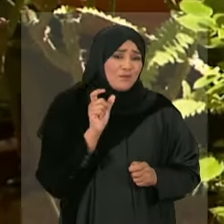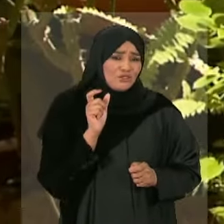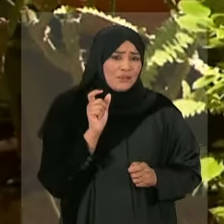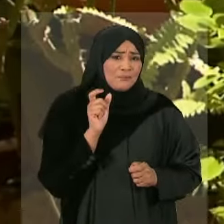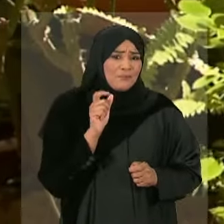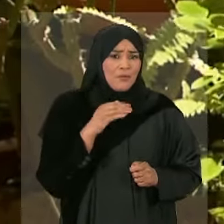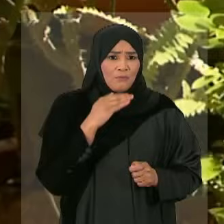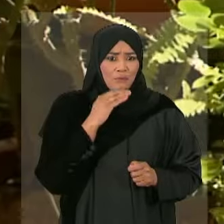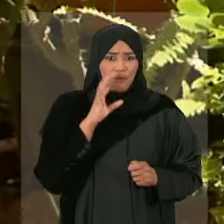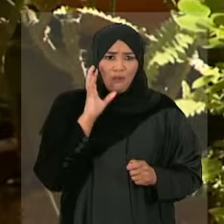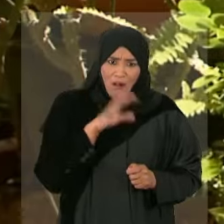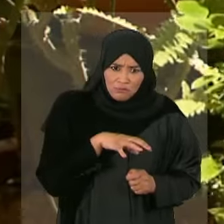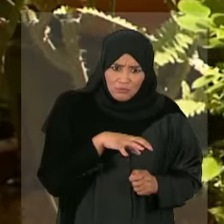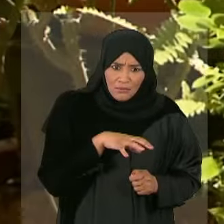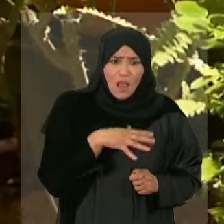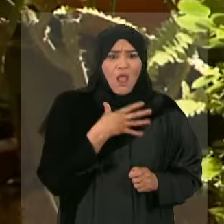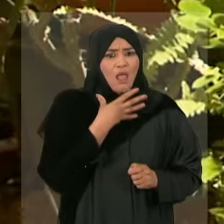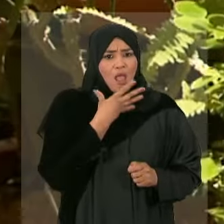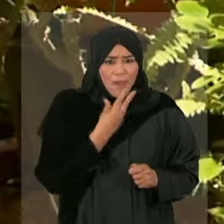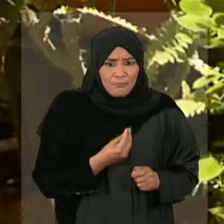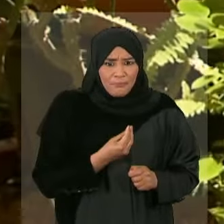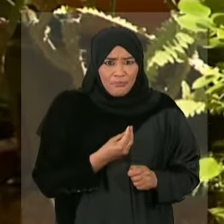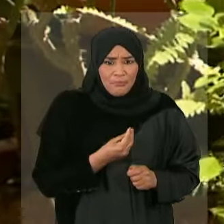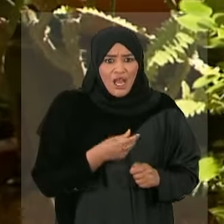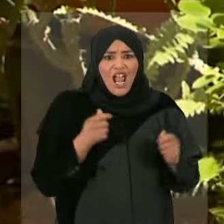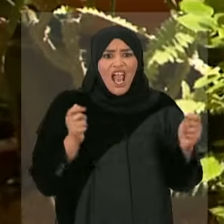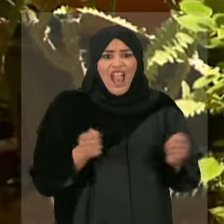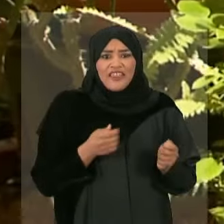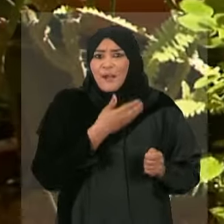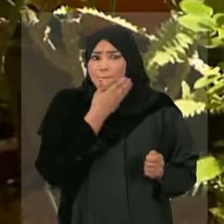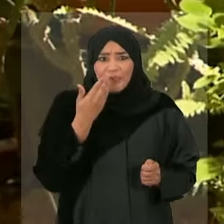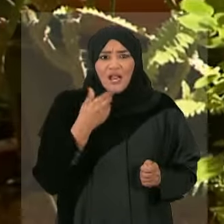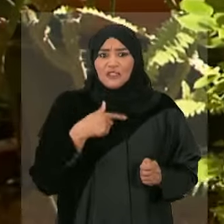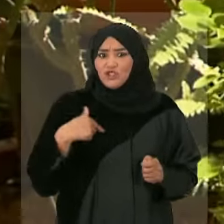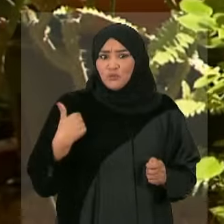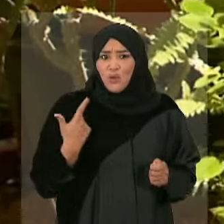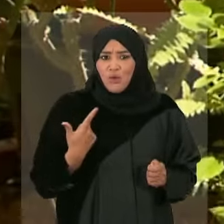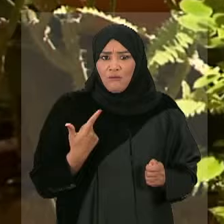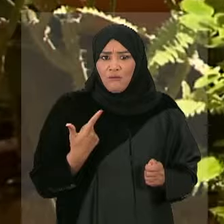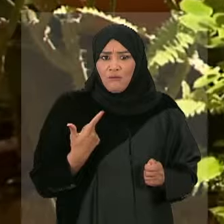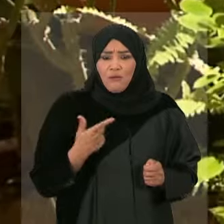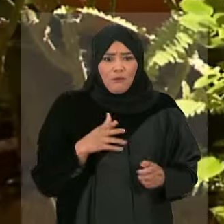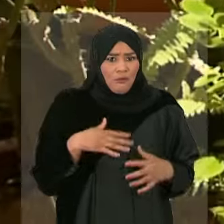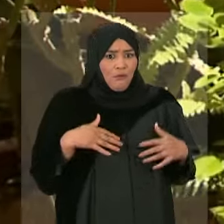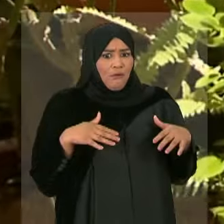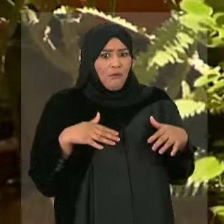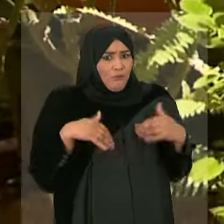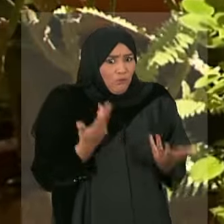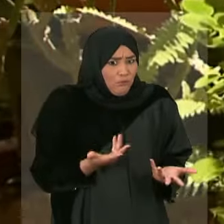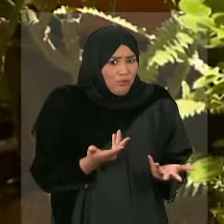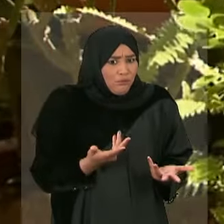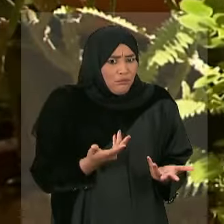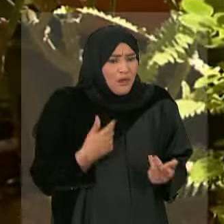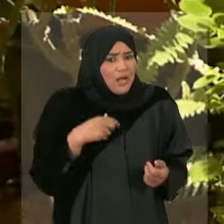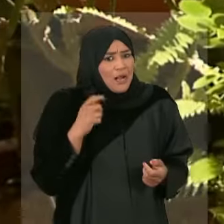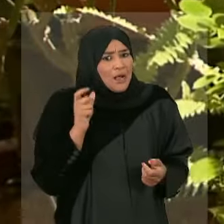واللي هو بقول لي استحي حالك اسمه عيد الفطر. أنا نقصد، أنا مش قصدي إشي يعني. يعني حتى لو قال الواحد كلمة مسلم مسيحي يعني